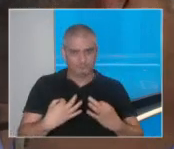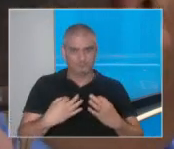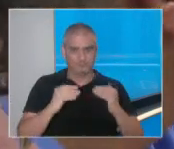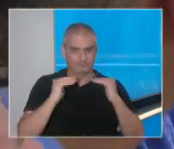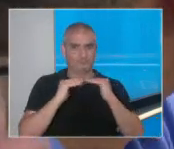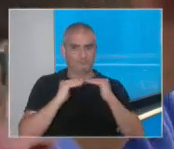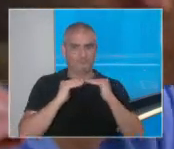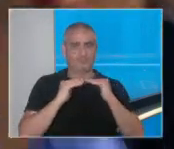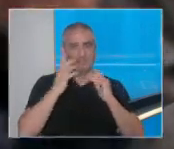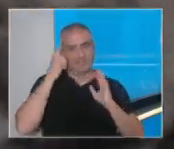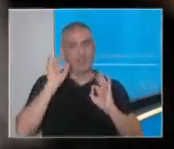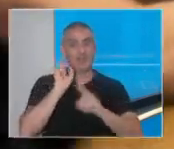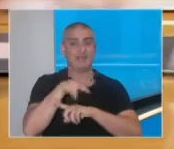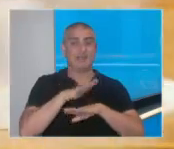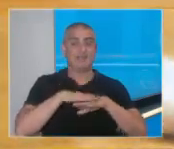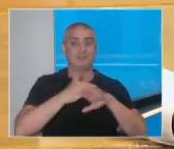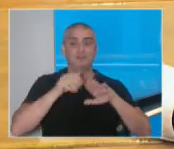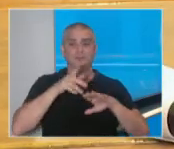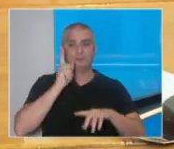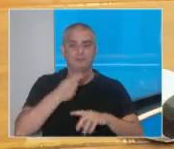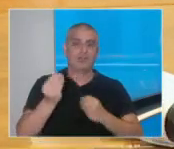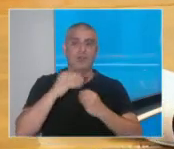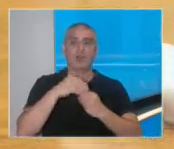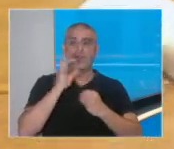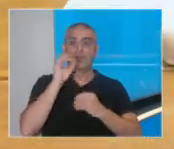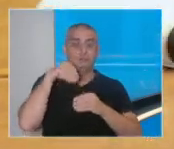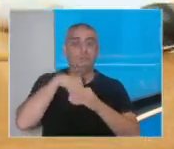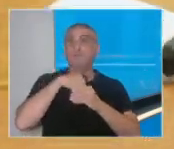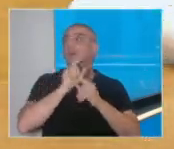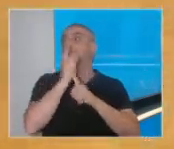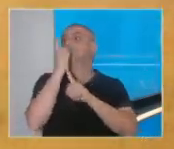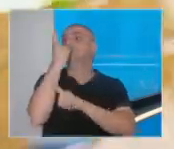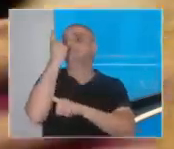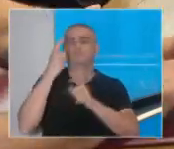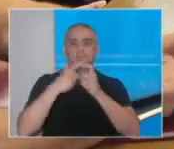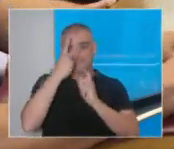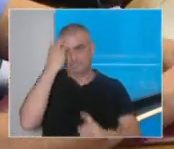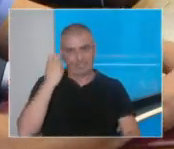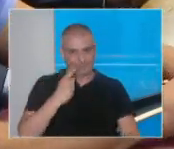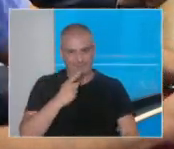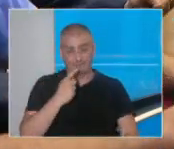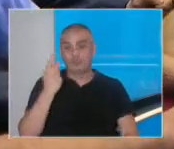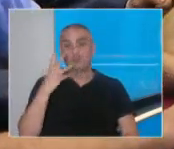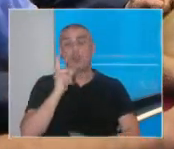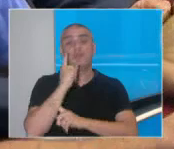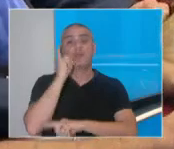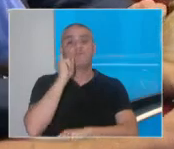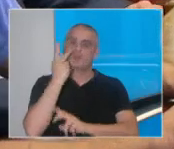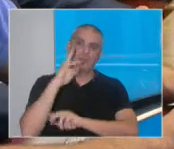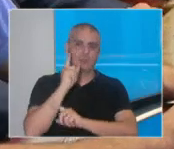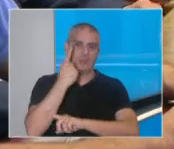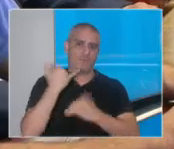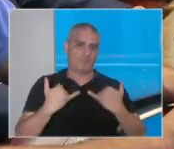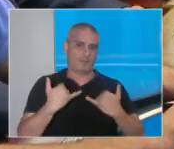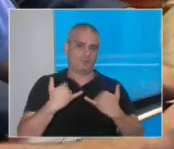ראוי, ריאלי לראש ממשלה, הוא צריך אחוז הצבעה פנטסטי במגזר הערבי. הרבה יותר גבוה, בטח יותר גבוה